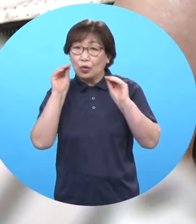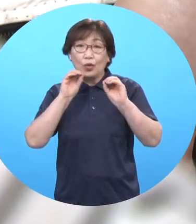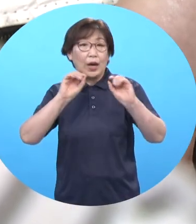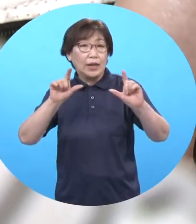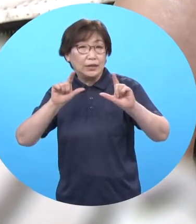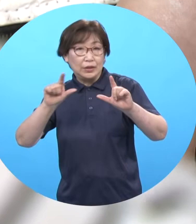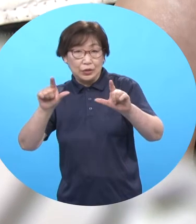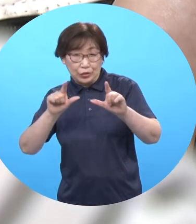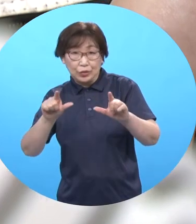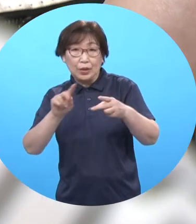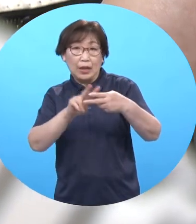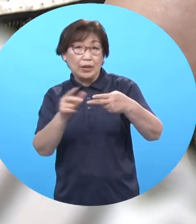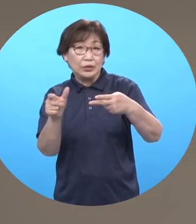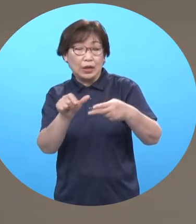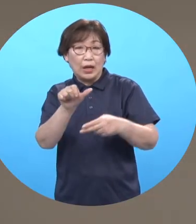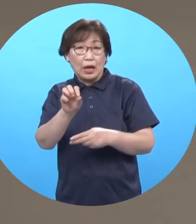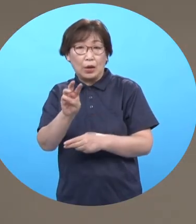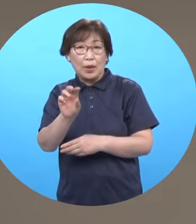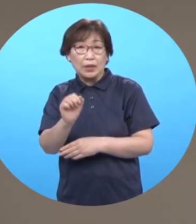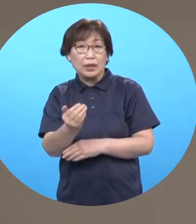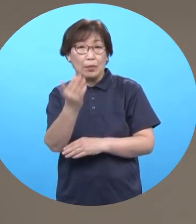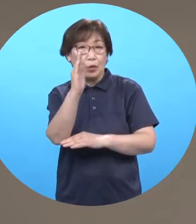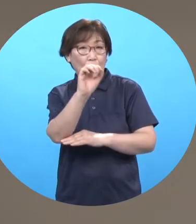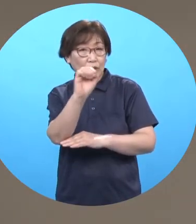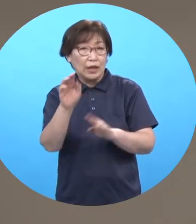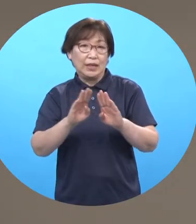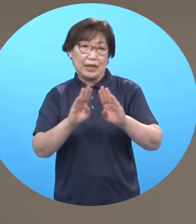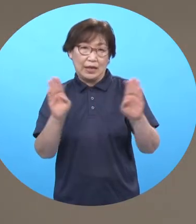あわさぽ講座が開かれました。